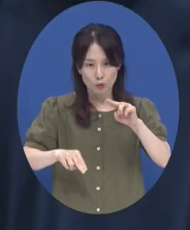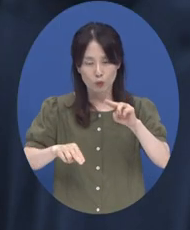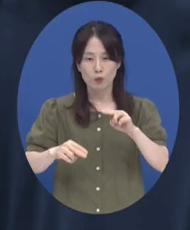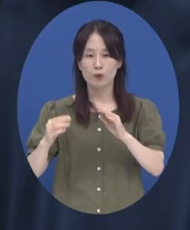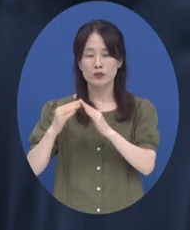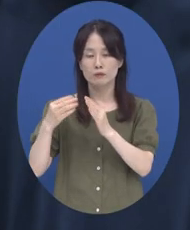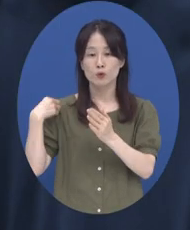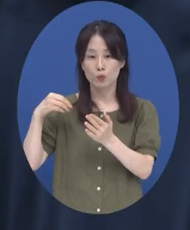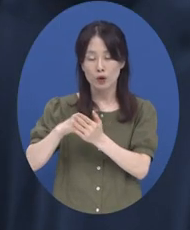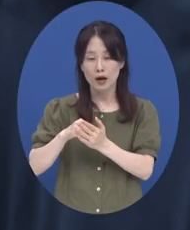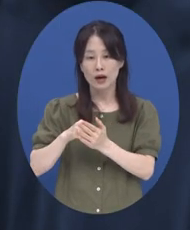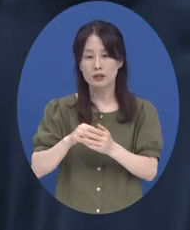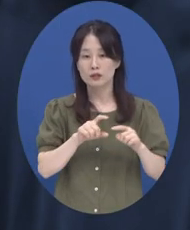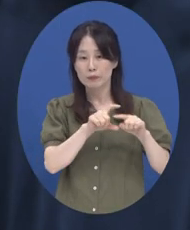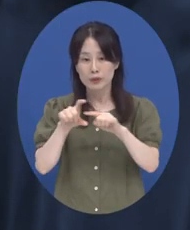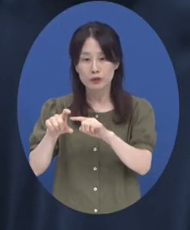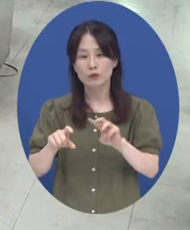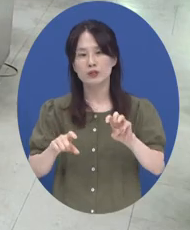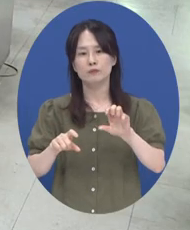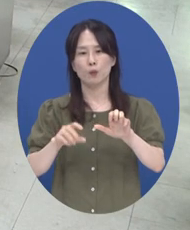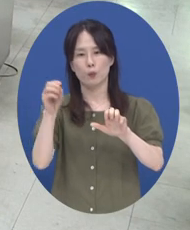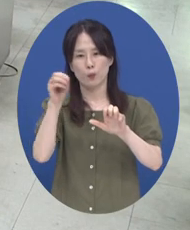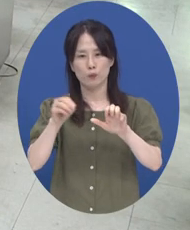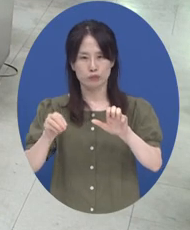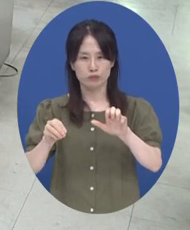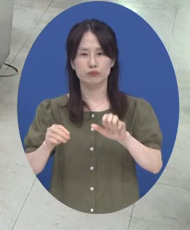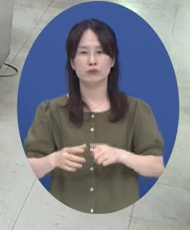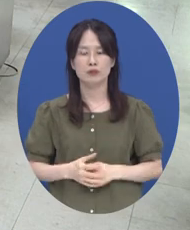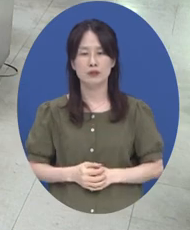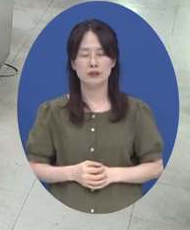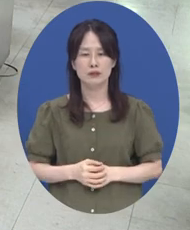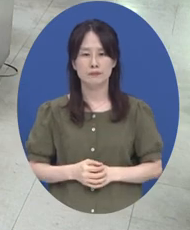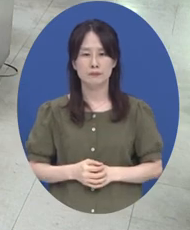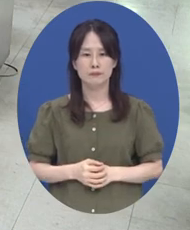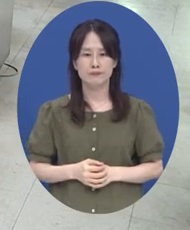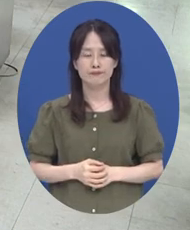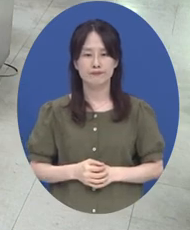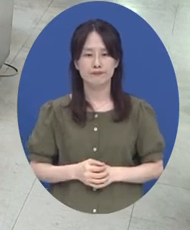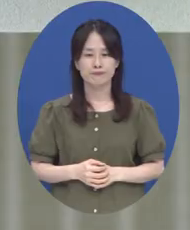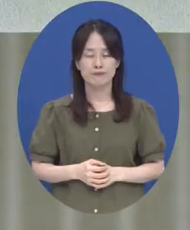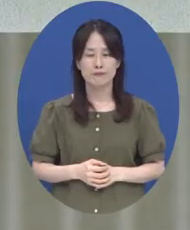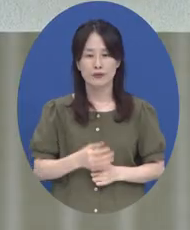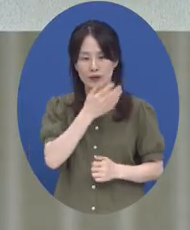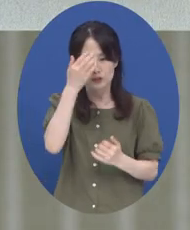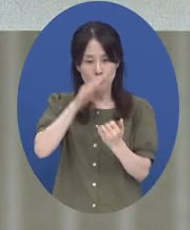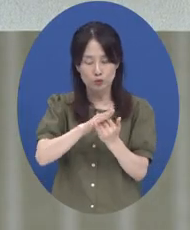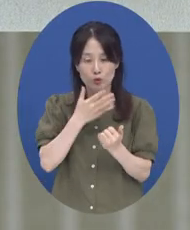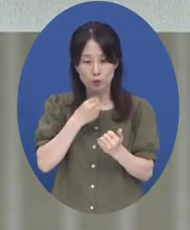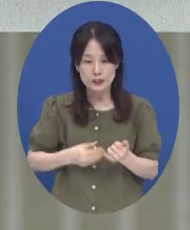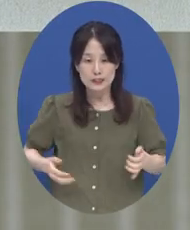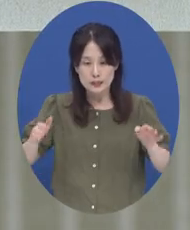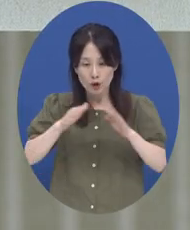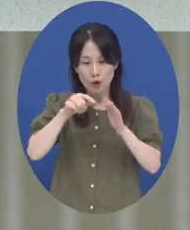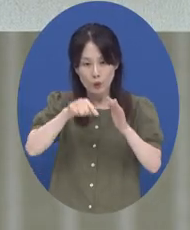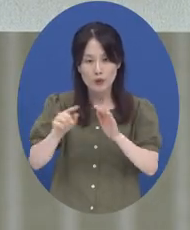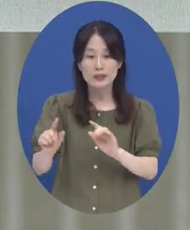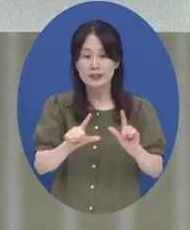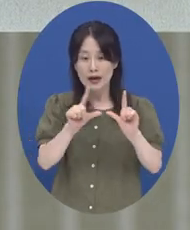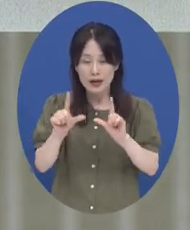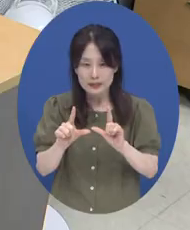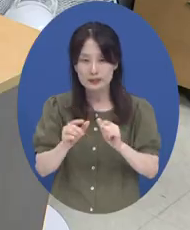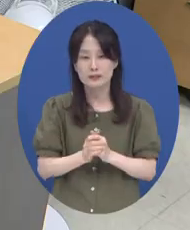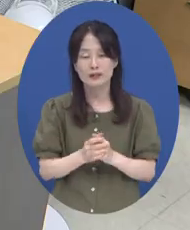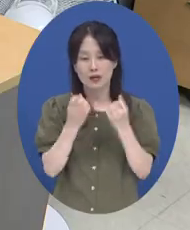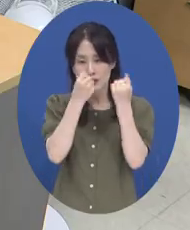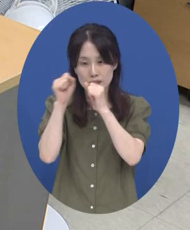돌아가는 비율은 35% 정도에 불과했습니다 경기도가 청소년 복지 시설에서 생활하는 이들 가정